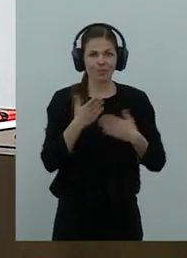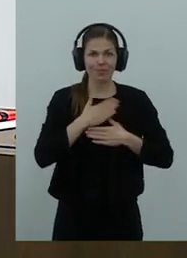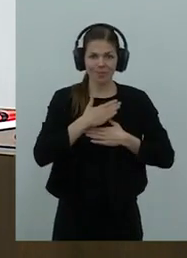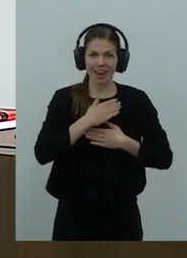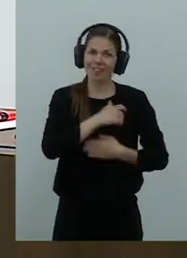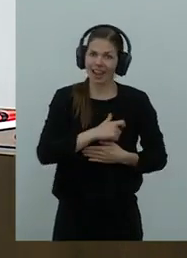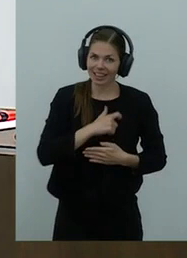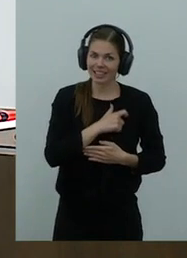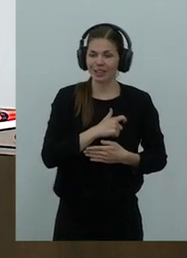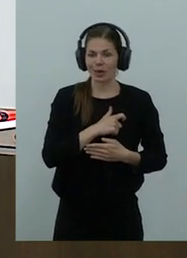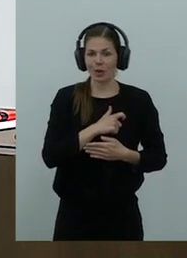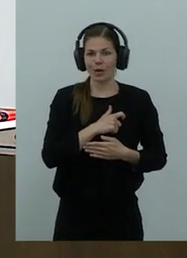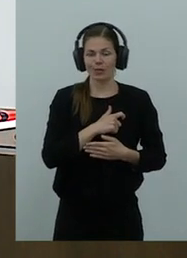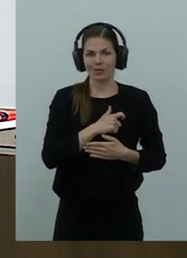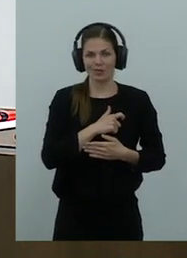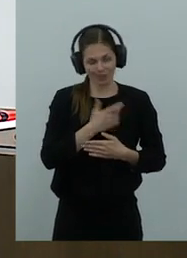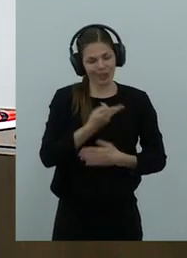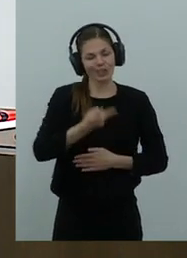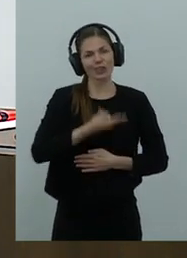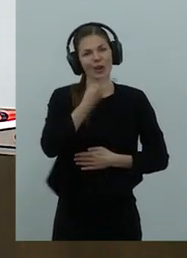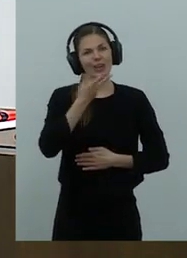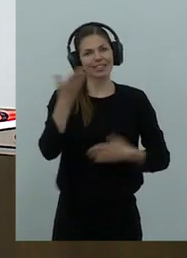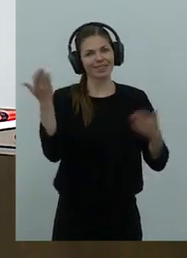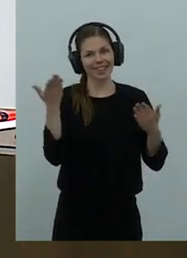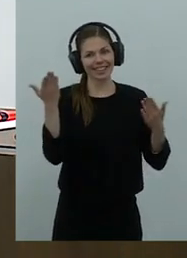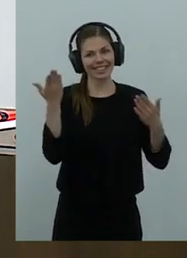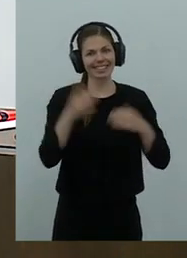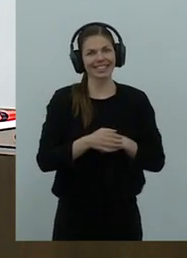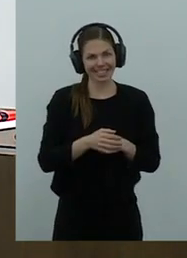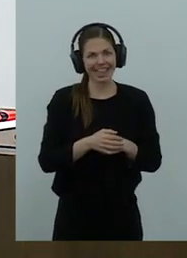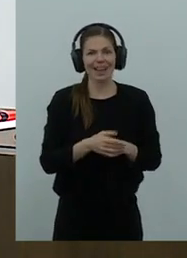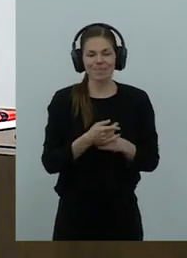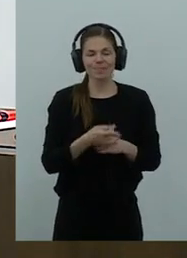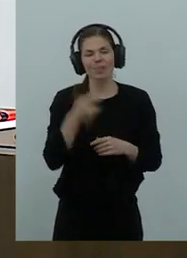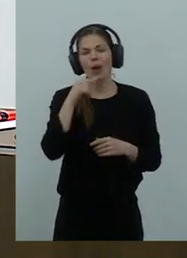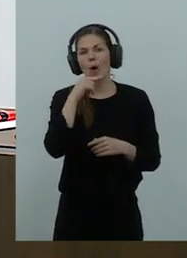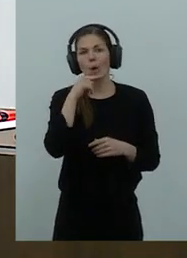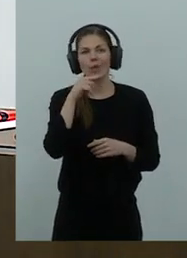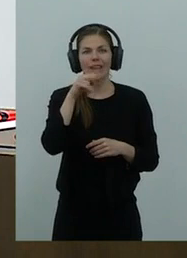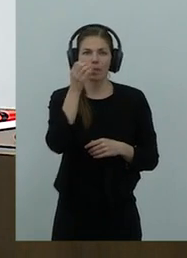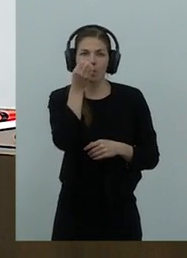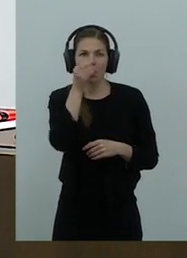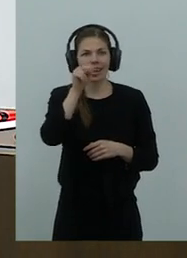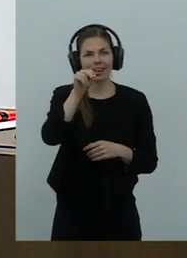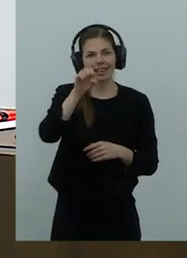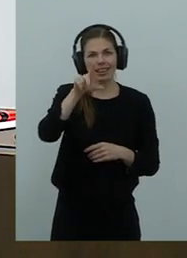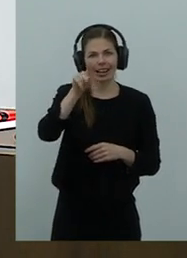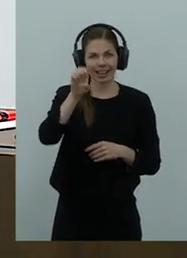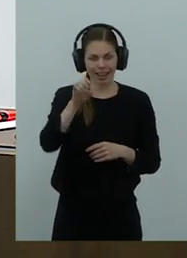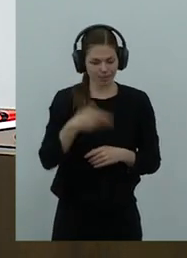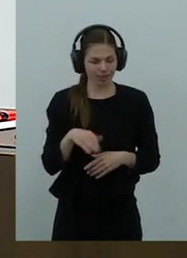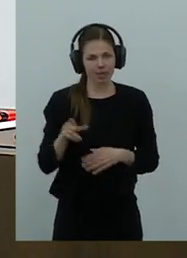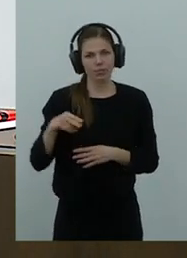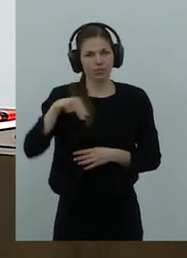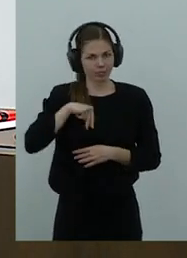Meine Fraktion trägt mit großem Stolz heute die rote Nelke an der Brust. Viele